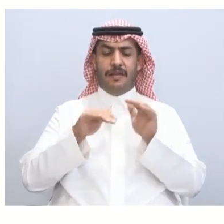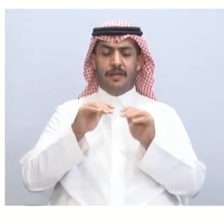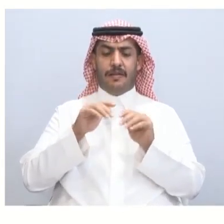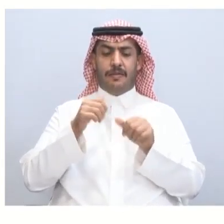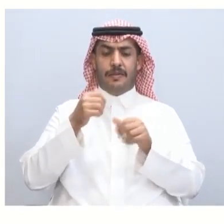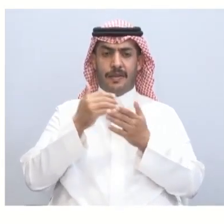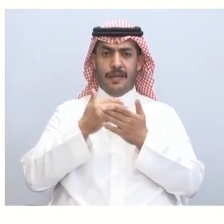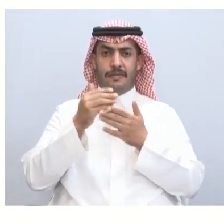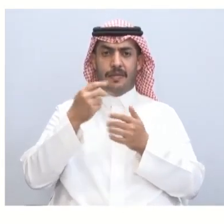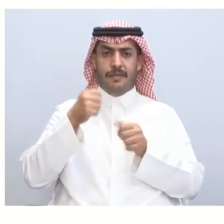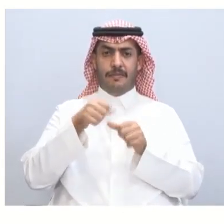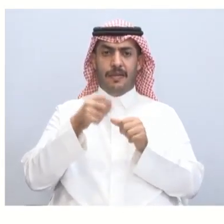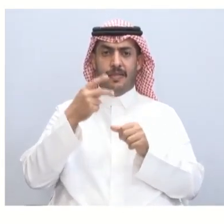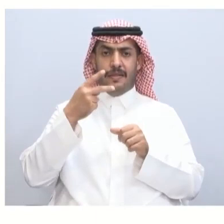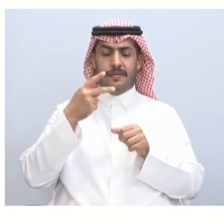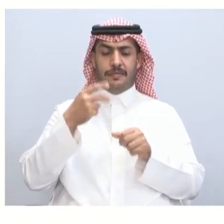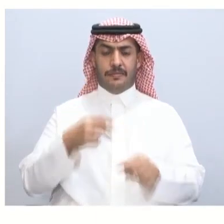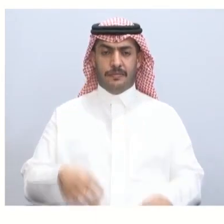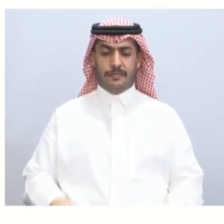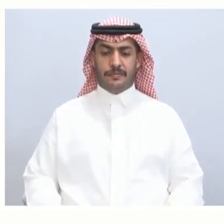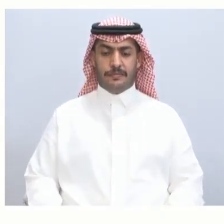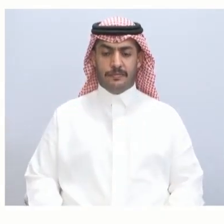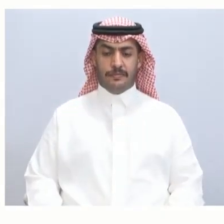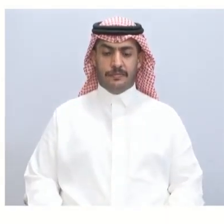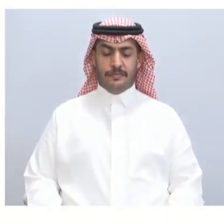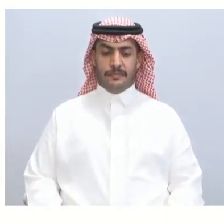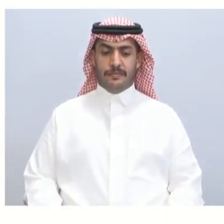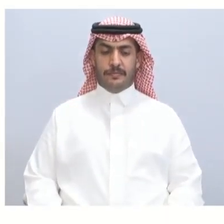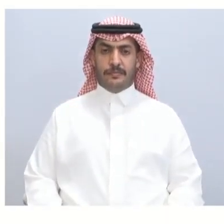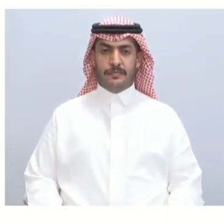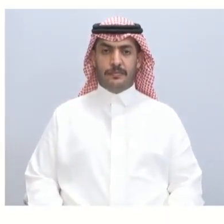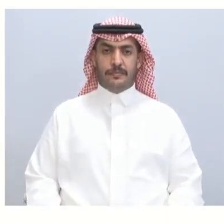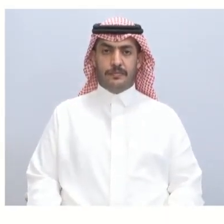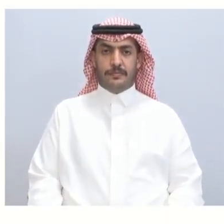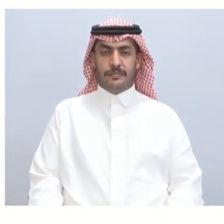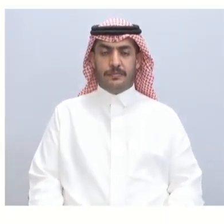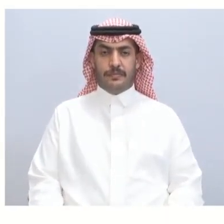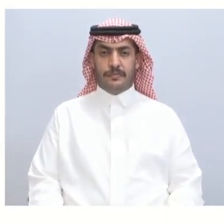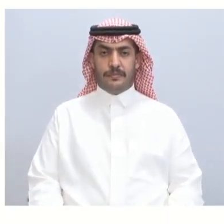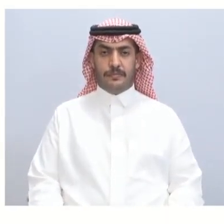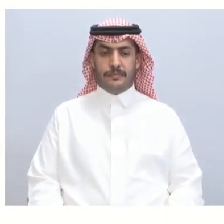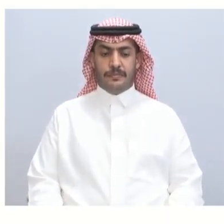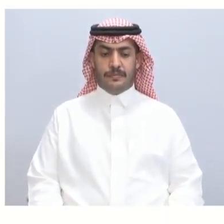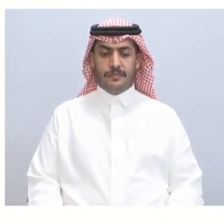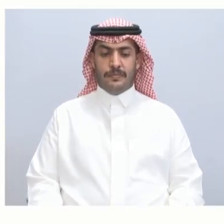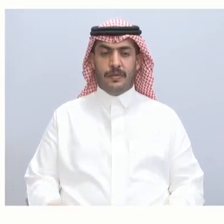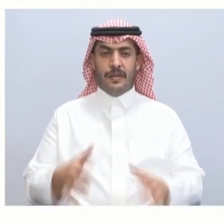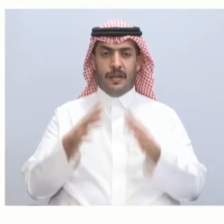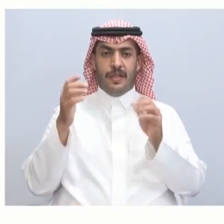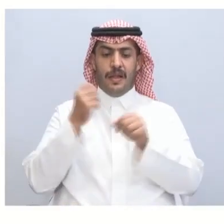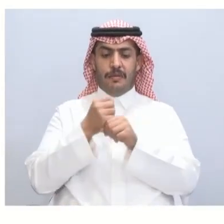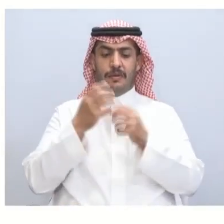الفراغ ينقصنا بارك الله فيكم كثره العمل ايضا عدم